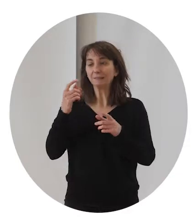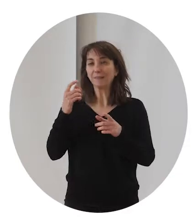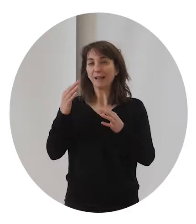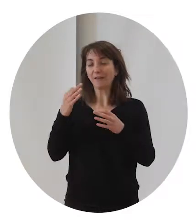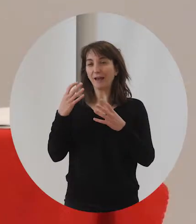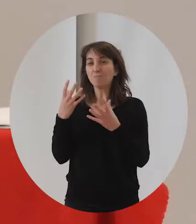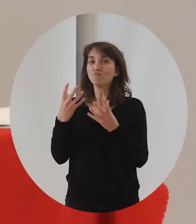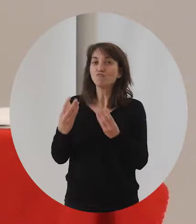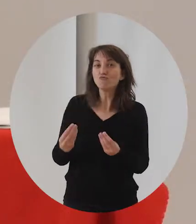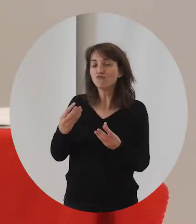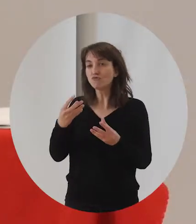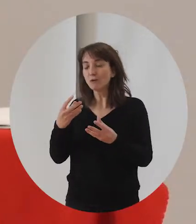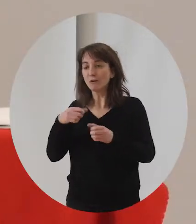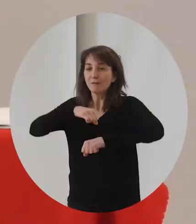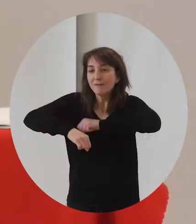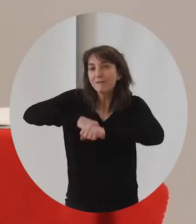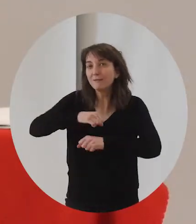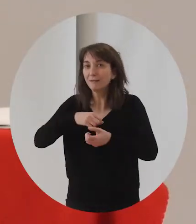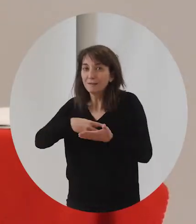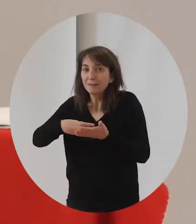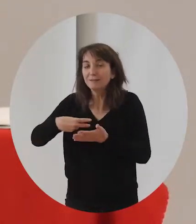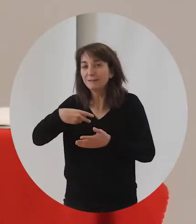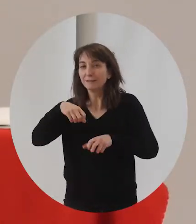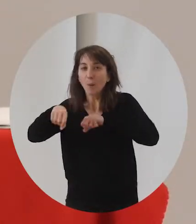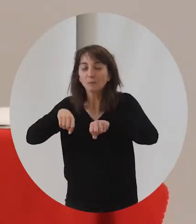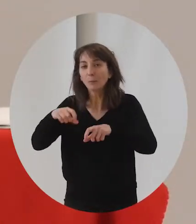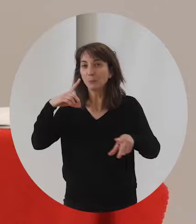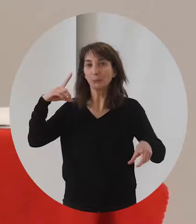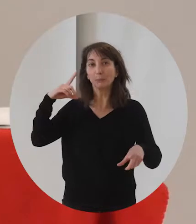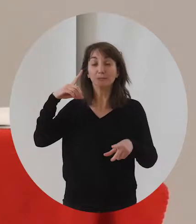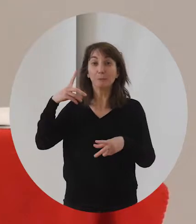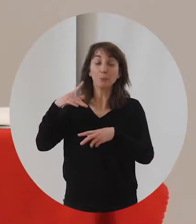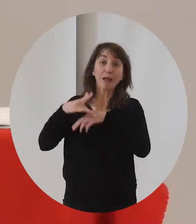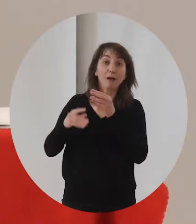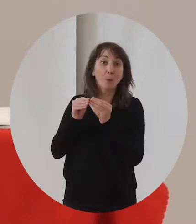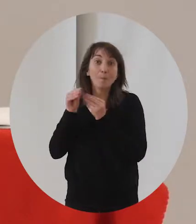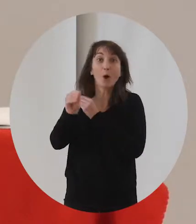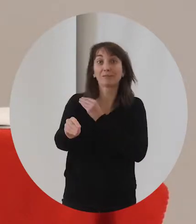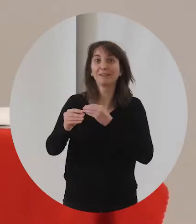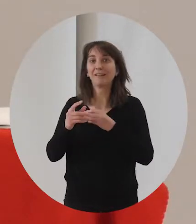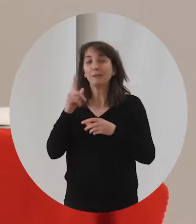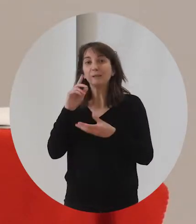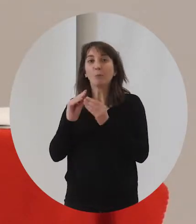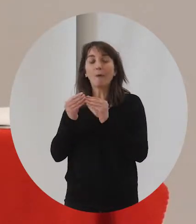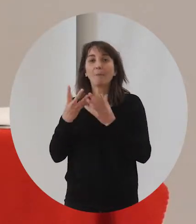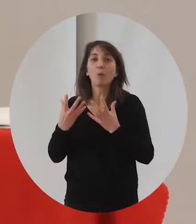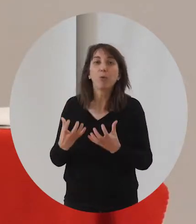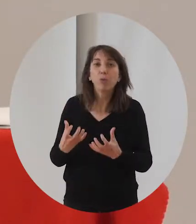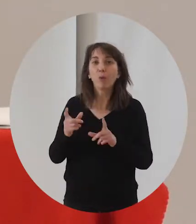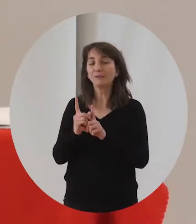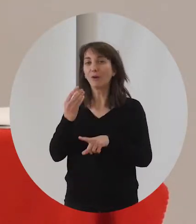acquisitions posturales et les explorations motrices, évidemment, puisque un enfant qui a des troubles du tonus va